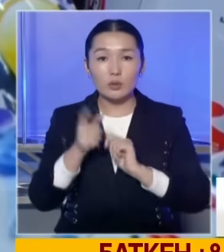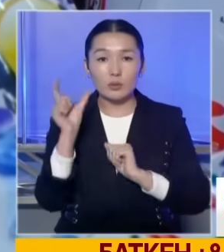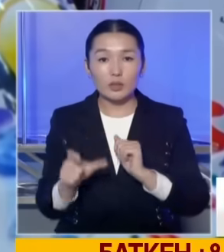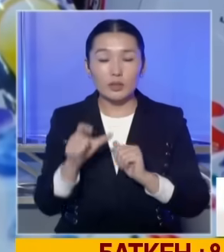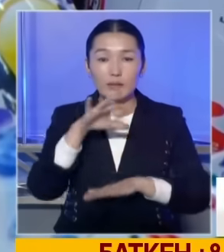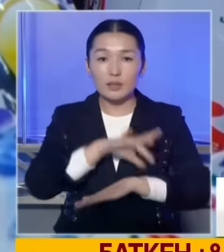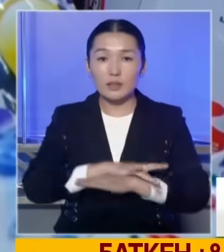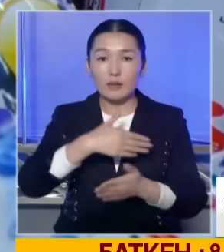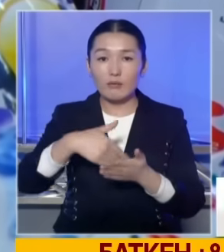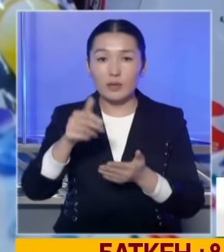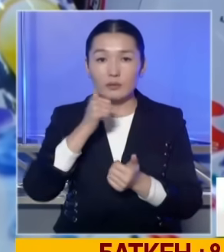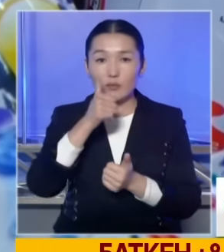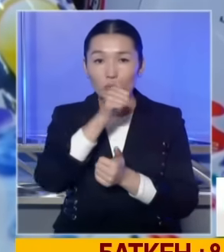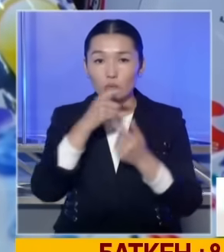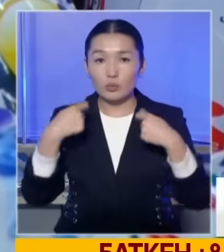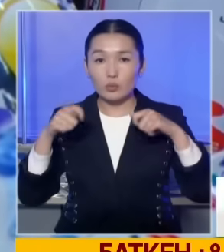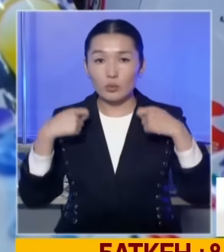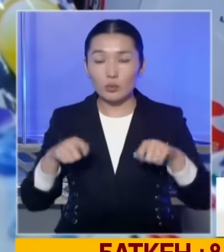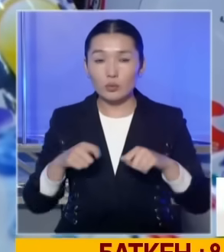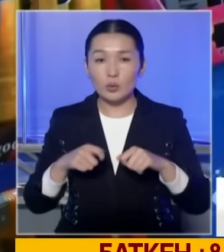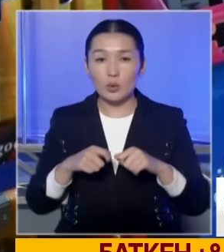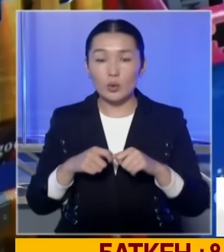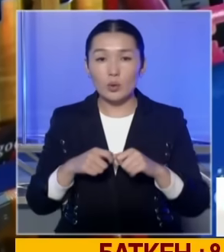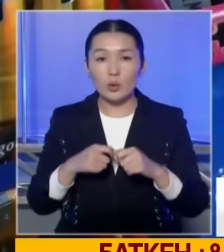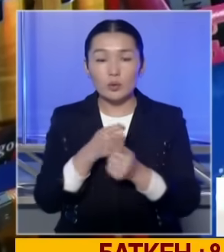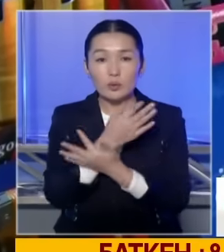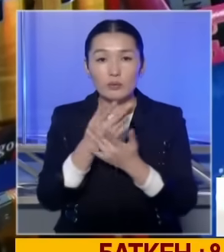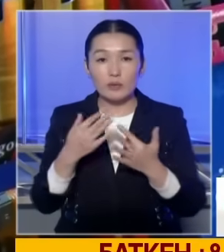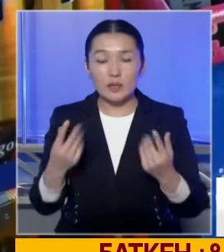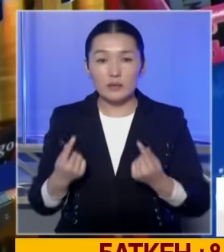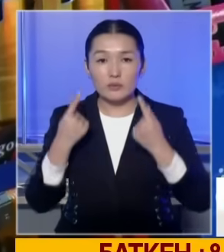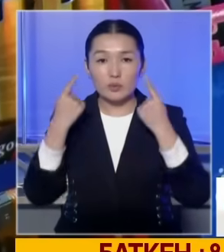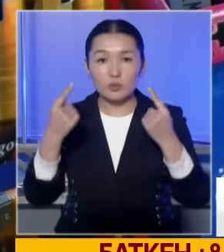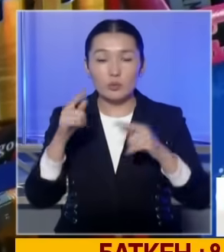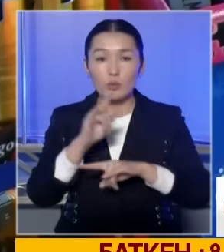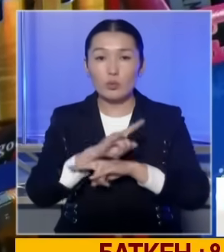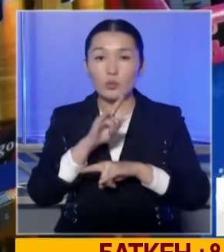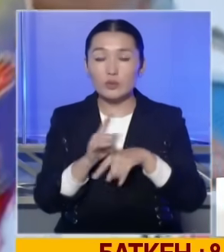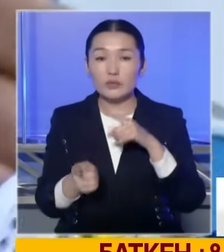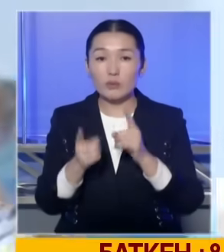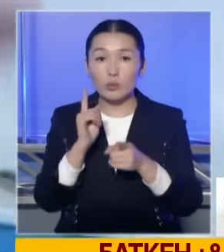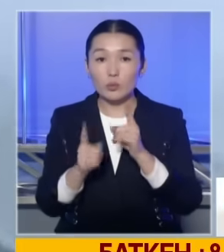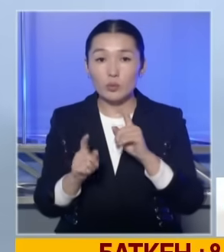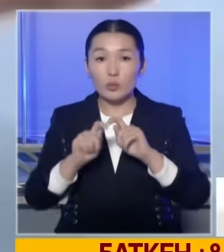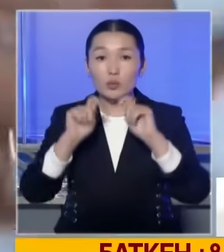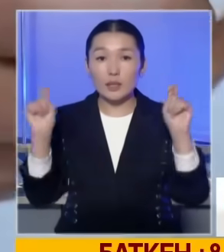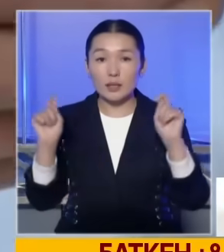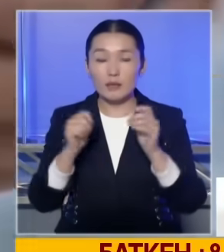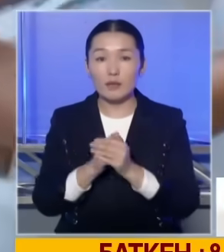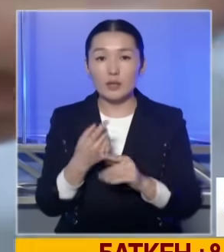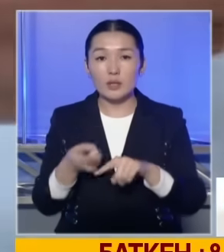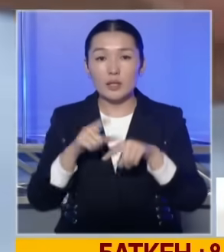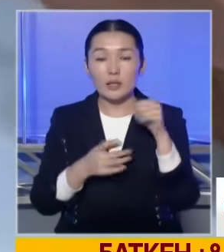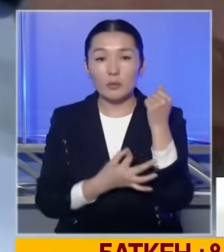жоюлуп, көмүскө кеткен товар жүгүртүү, каржы ресурстары, ири масштабтагы аткезчилик сыяктуу реалдуу көрүнүштөр ачык ачылууда. Буга